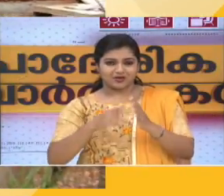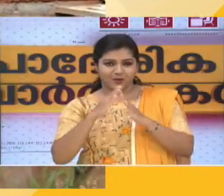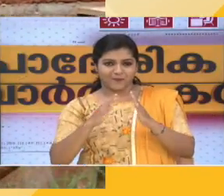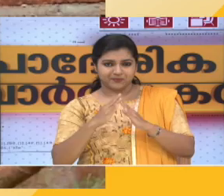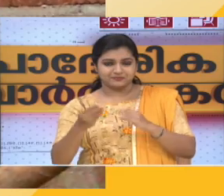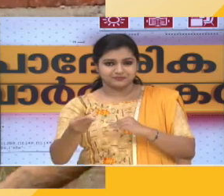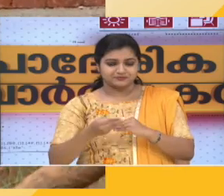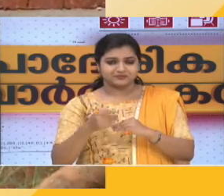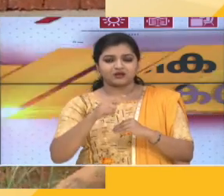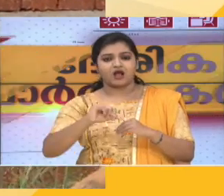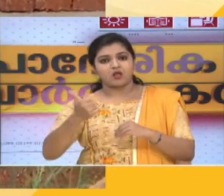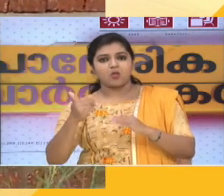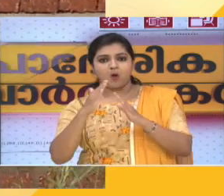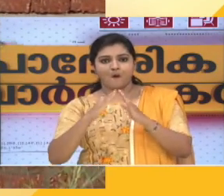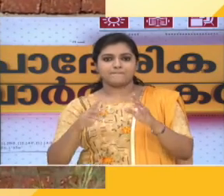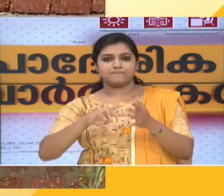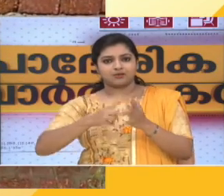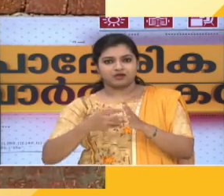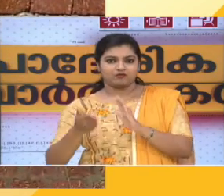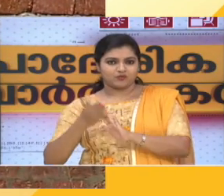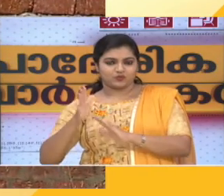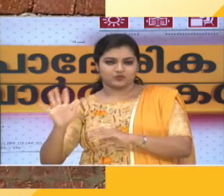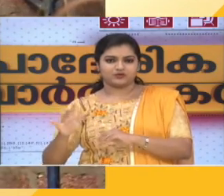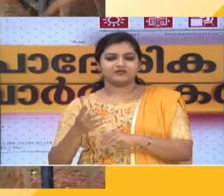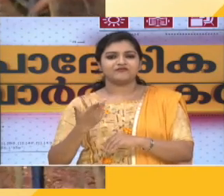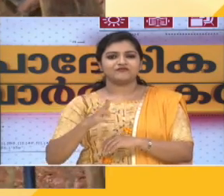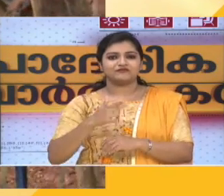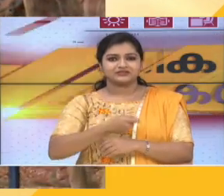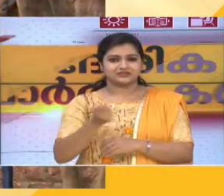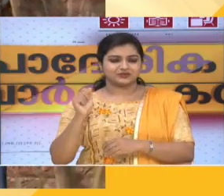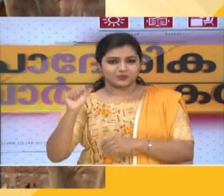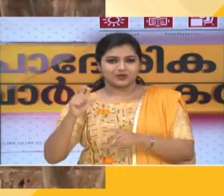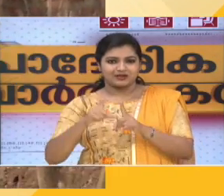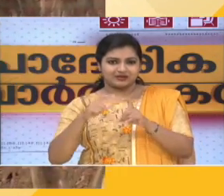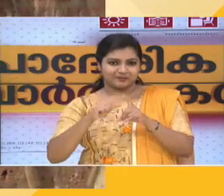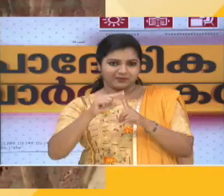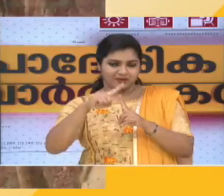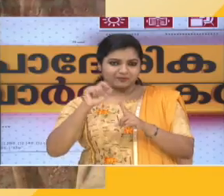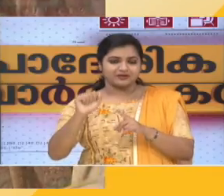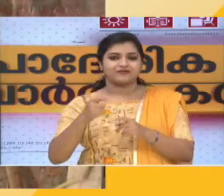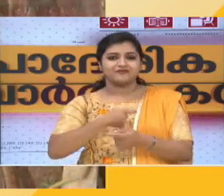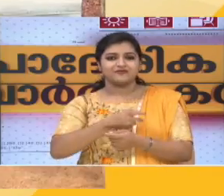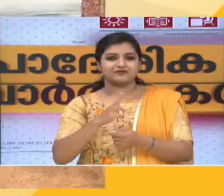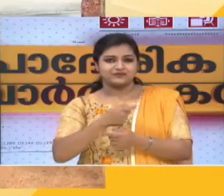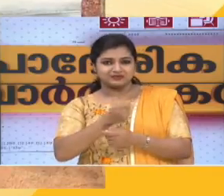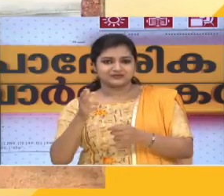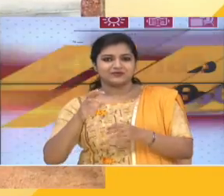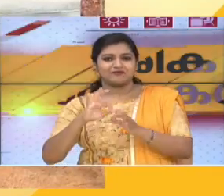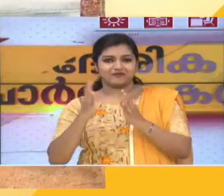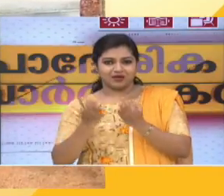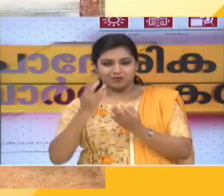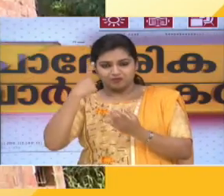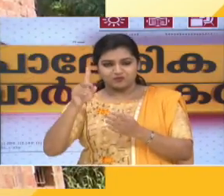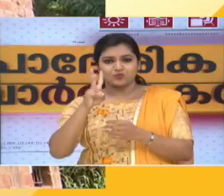മറ്റൊരു ഭവന പദ്ധതിയുടെ നിർമ്മാണവും നടക്കുന്നുണ്ട്. ഫിഷറീസ് വകുപ്പിന്റെ നേതൃത്വത്തിൽ മത്സ്യത്തൊഴിലാളി കുടുംബങ്ങൾക്കായി 30 വീടുകളുടെ നിർമ്മാണമാണ്